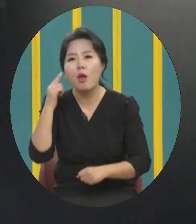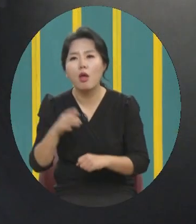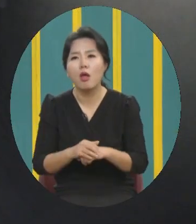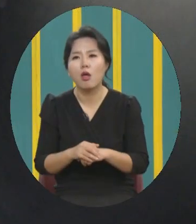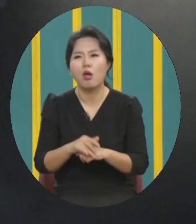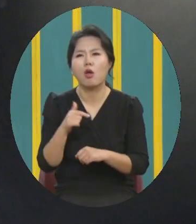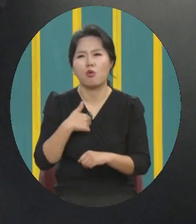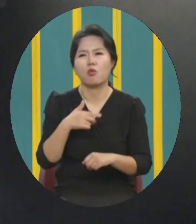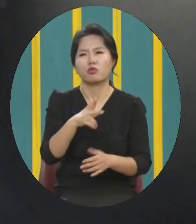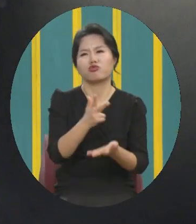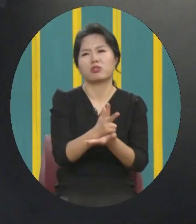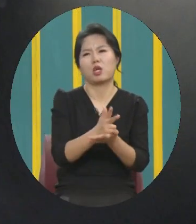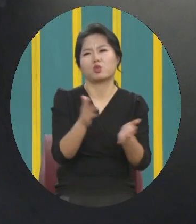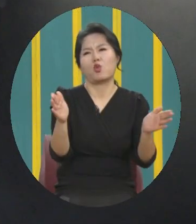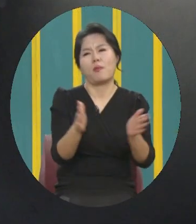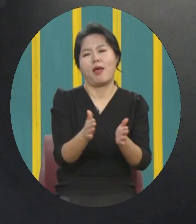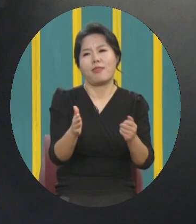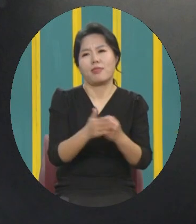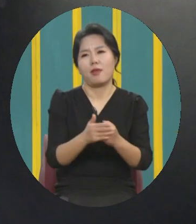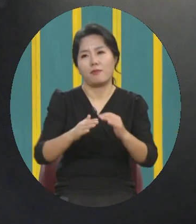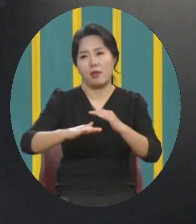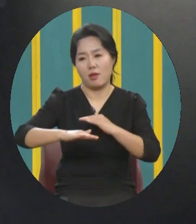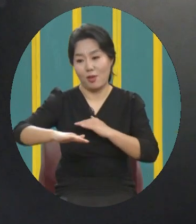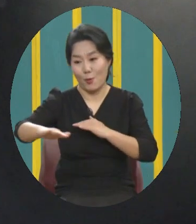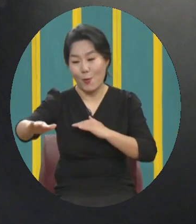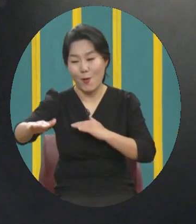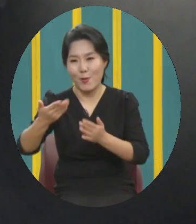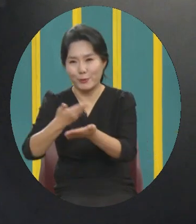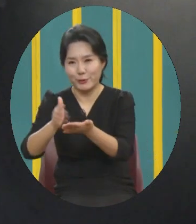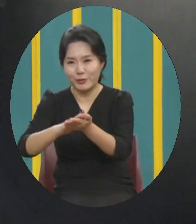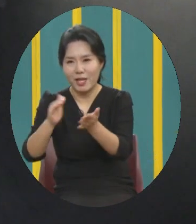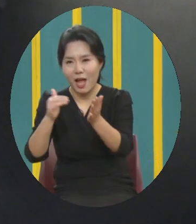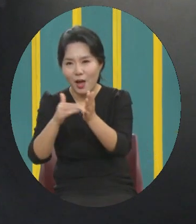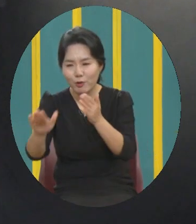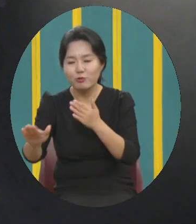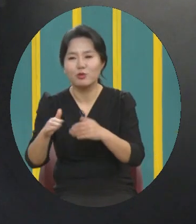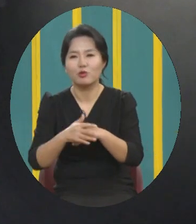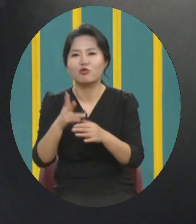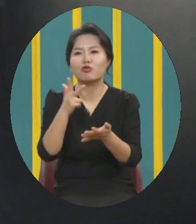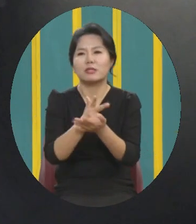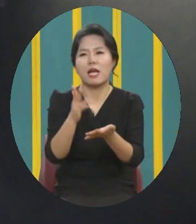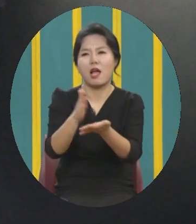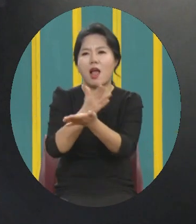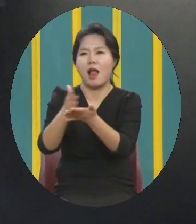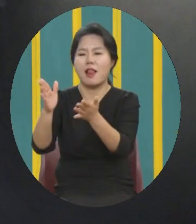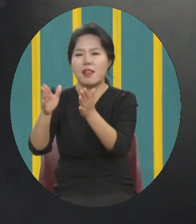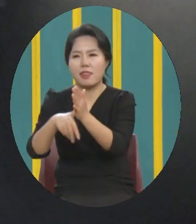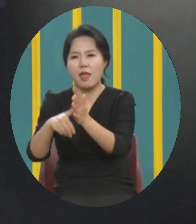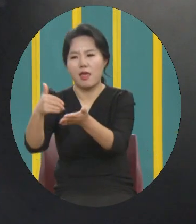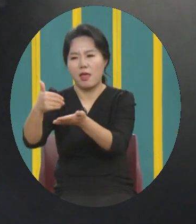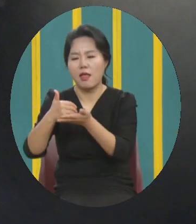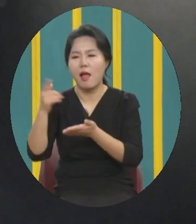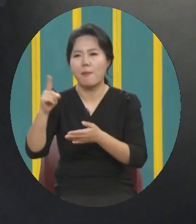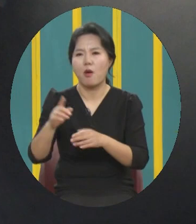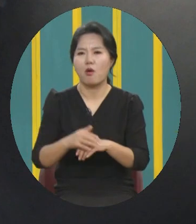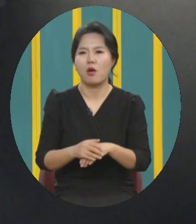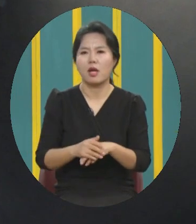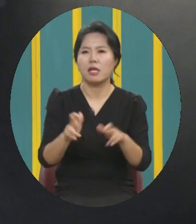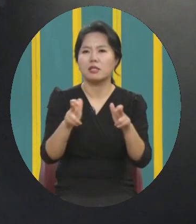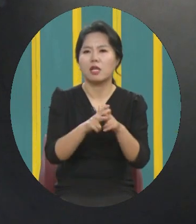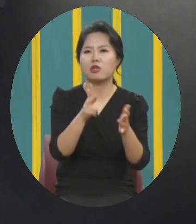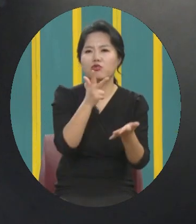굉장히 좁아가지고 네. 아스콘 더시우기하고 주차구역을 다시 나누면서 그 얘기가 나왔던 게 이제 그